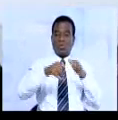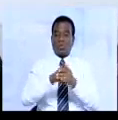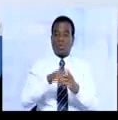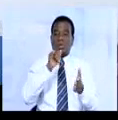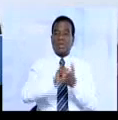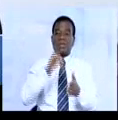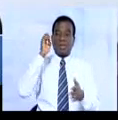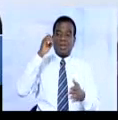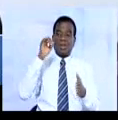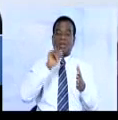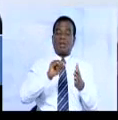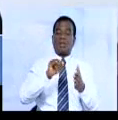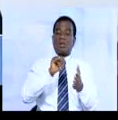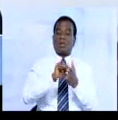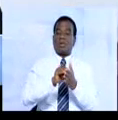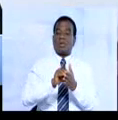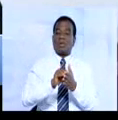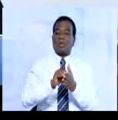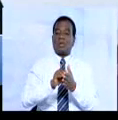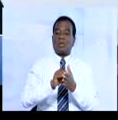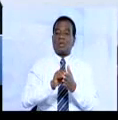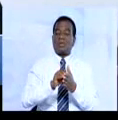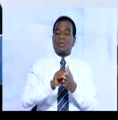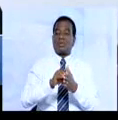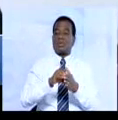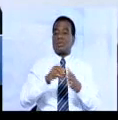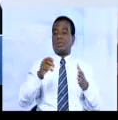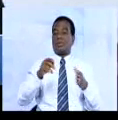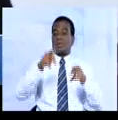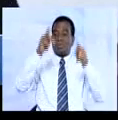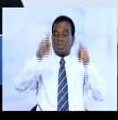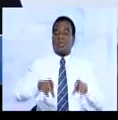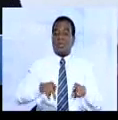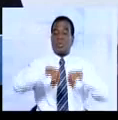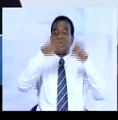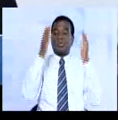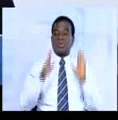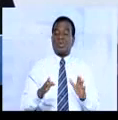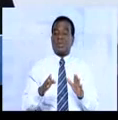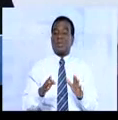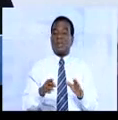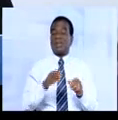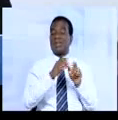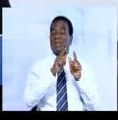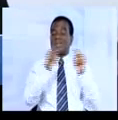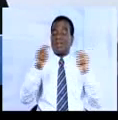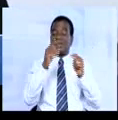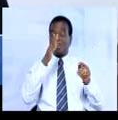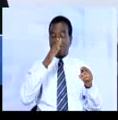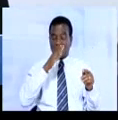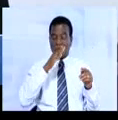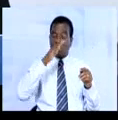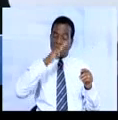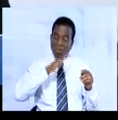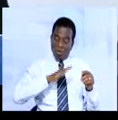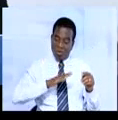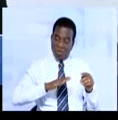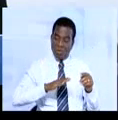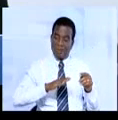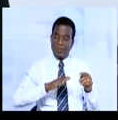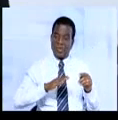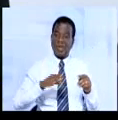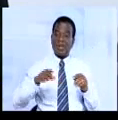C'était ce type de journaliste très calme qui prenait le temps de comprendre